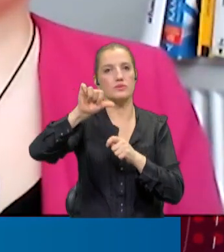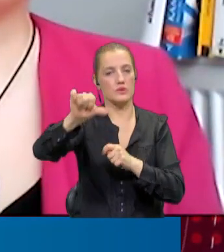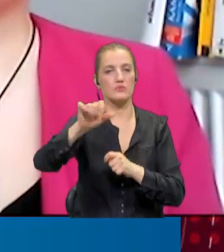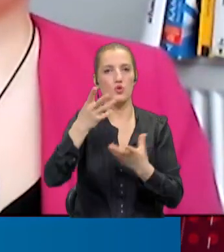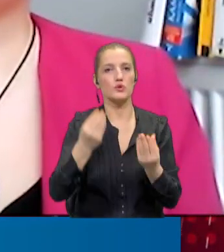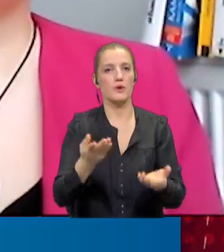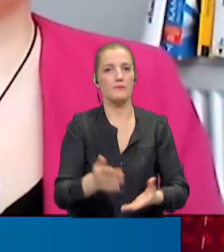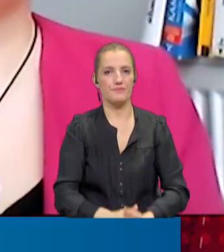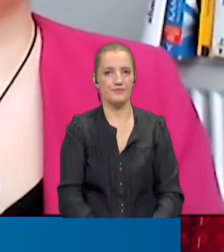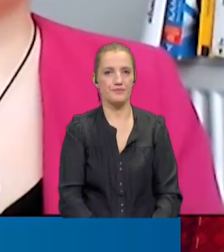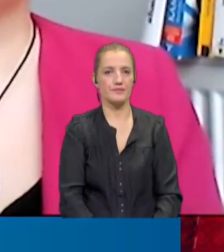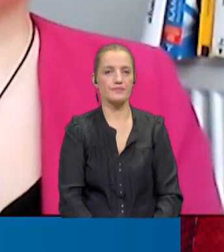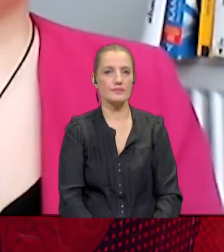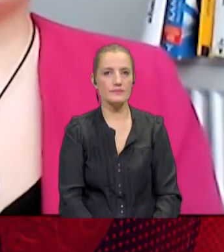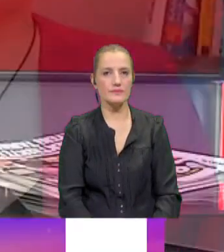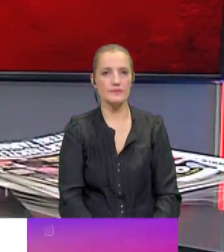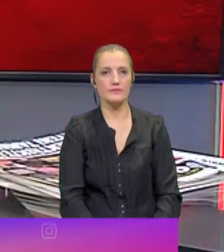uzatmış oluyoruz